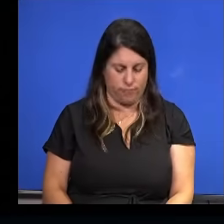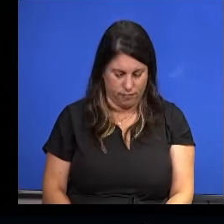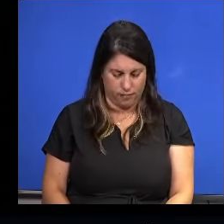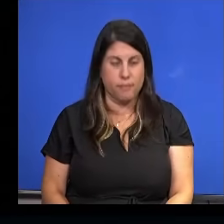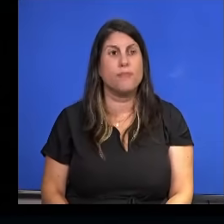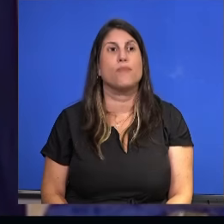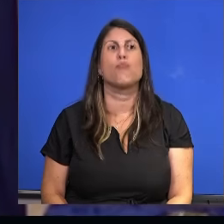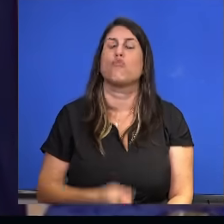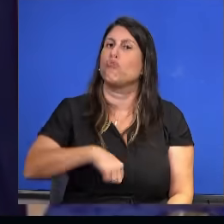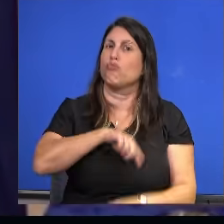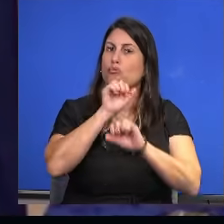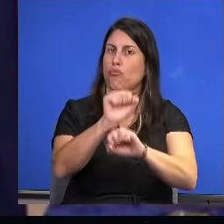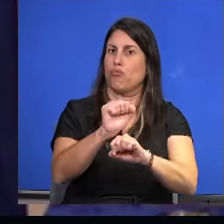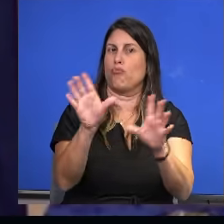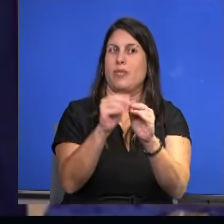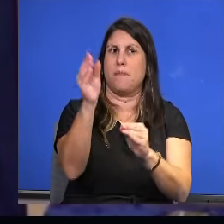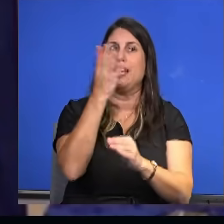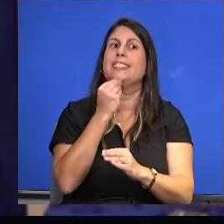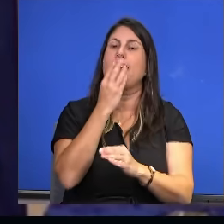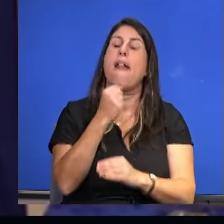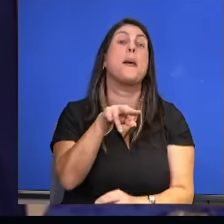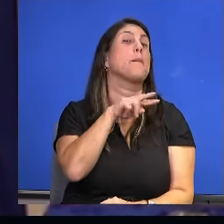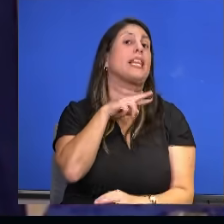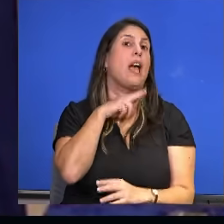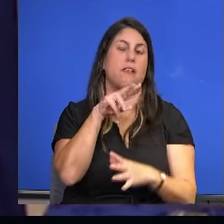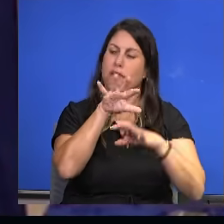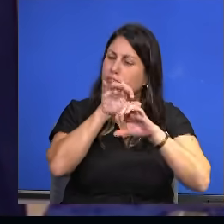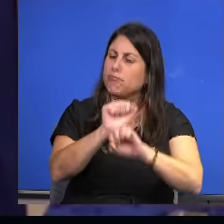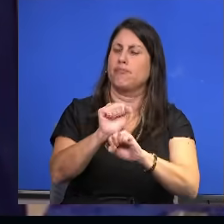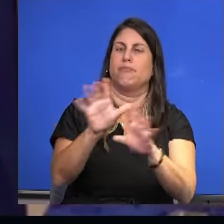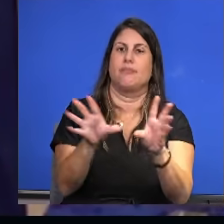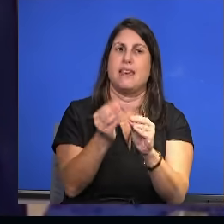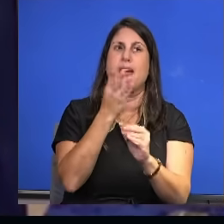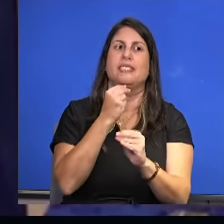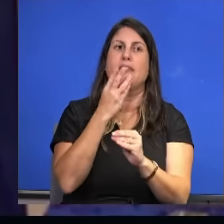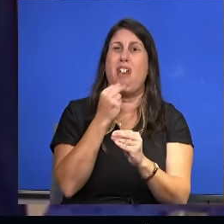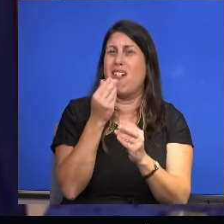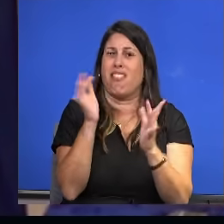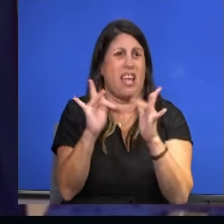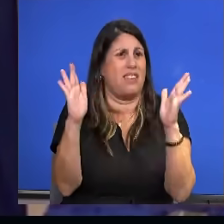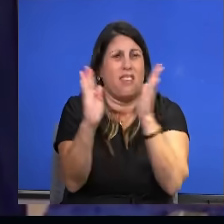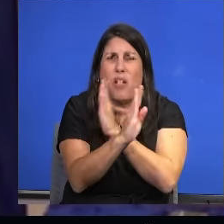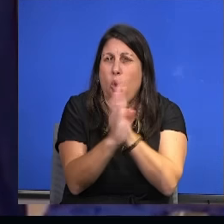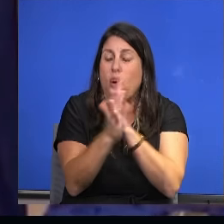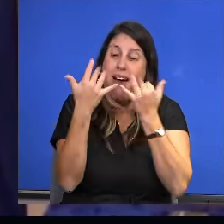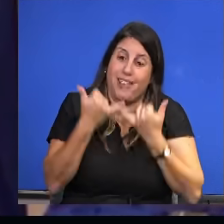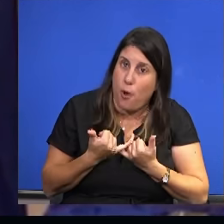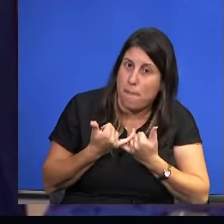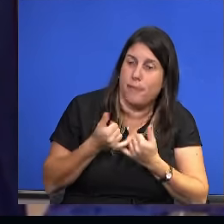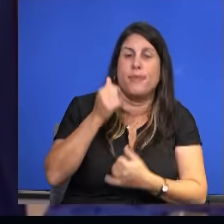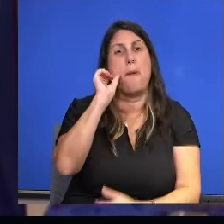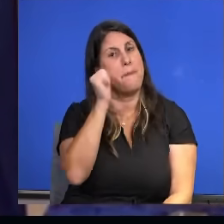we stand with Israel. The United Kingdom stands with Israel against this terrorism today,